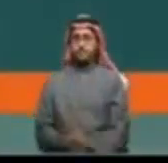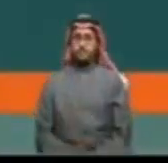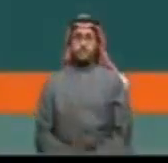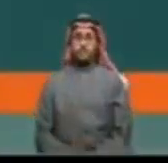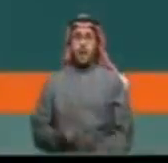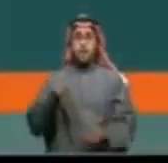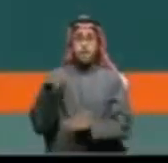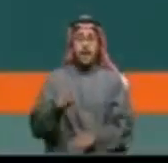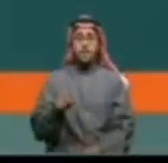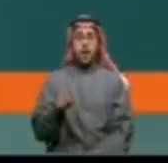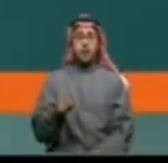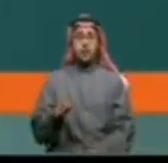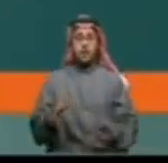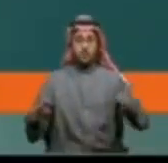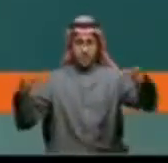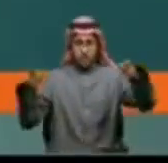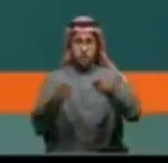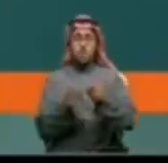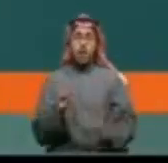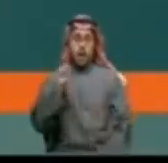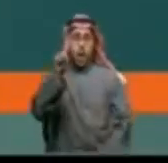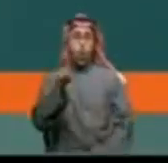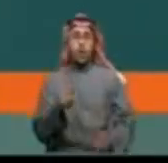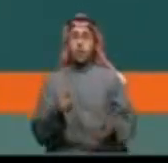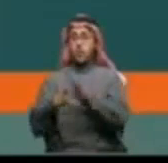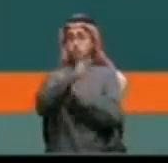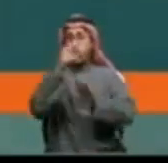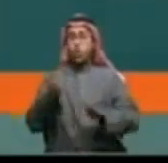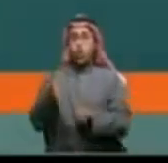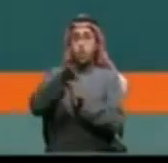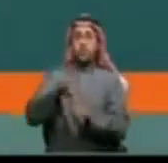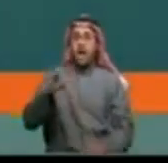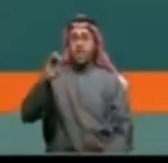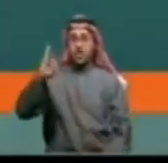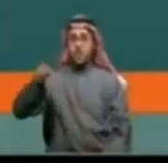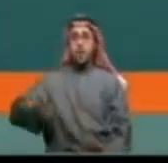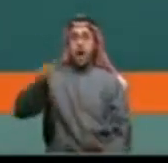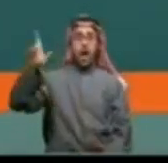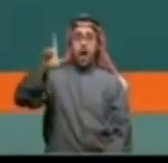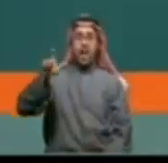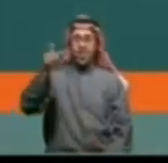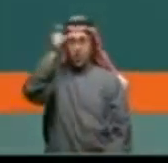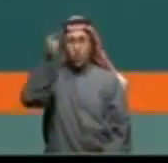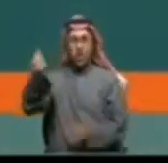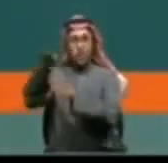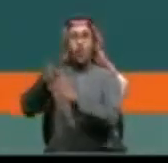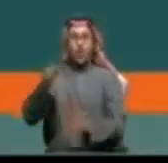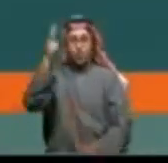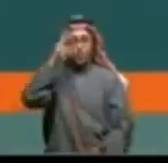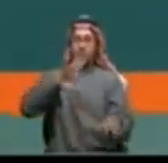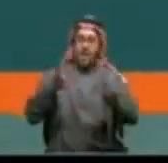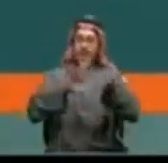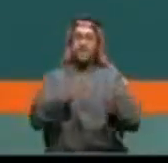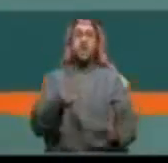المحكمة الجزائية تعقد جلستها الأولى بقضية المواطن جمال خاشقجي، والنيابة العامة